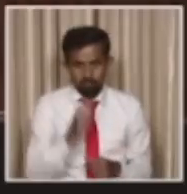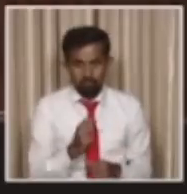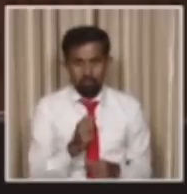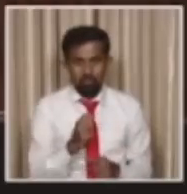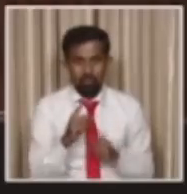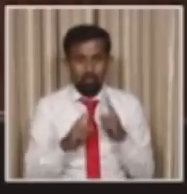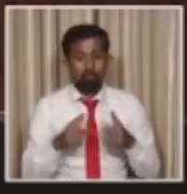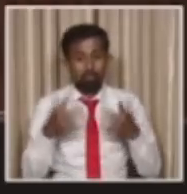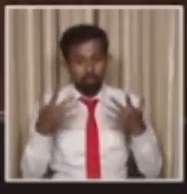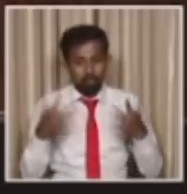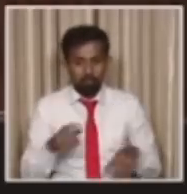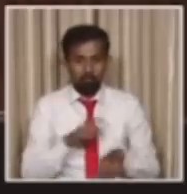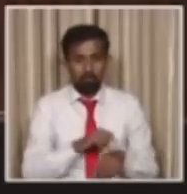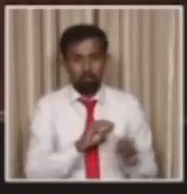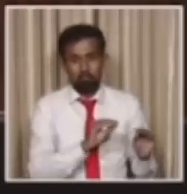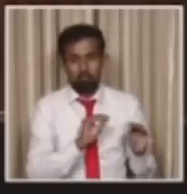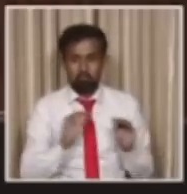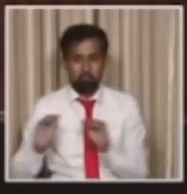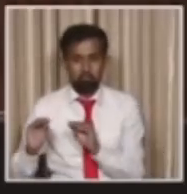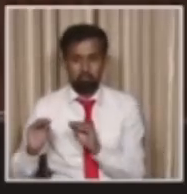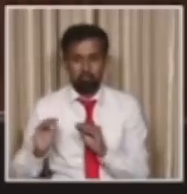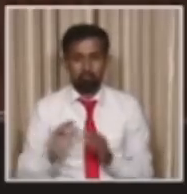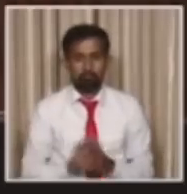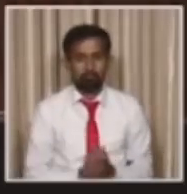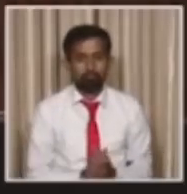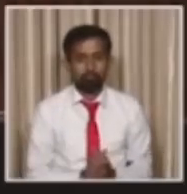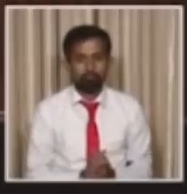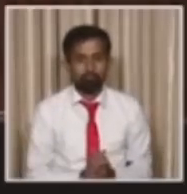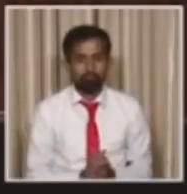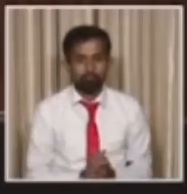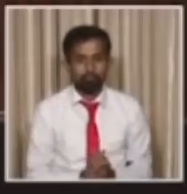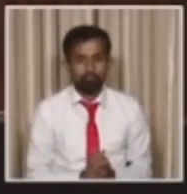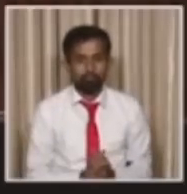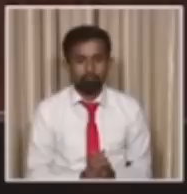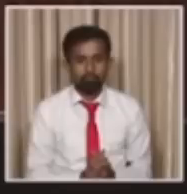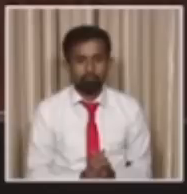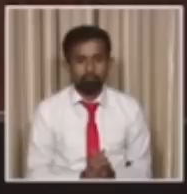කතාව අවසන් වෙනකන් කාලය දික් කරන ලෙස කතාව අවසන් වෙනකන් කතාව කෙටියෙන් අවසන් කරා.